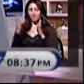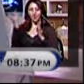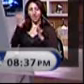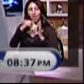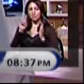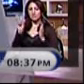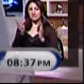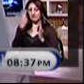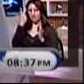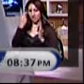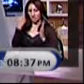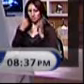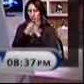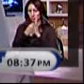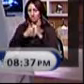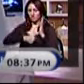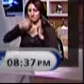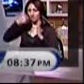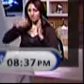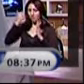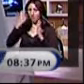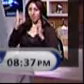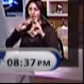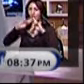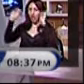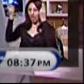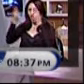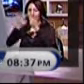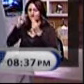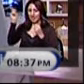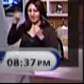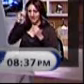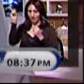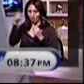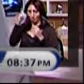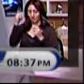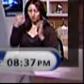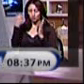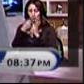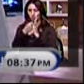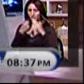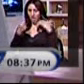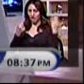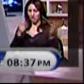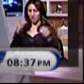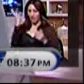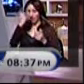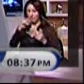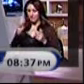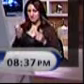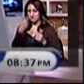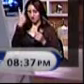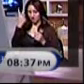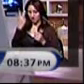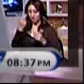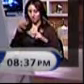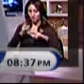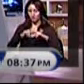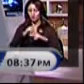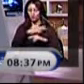كثير من هذه الجوائز جوائز رفيعة جدا على مستوى العالم، ولكن وما خدتش يعني جايزة من الحكومة